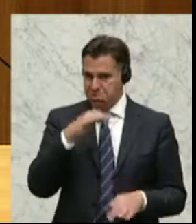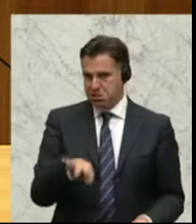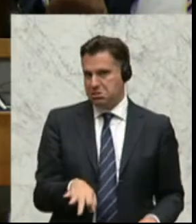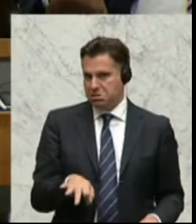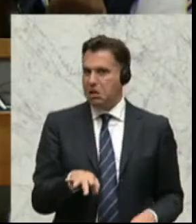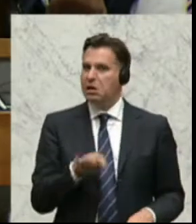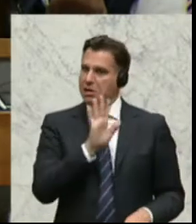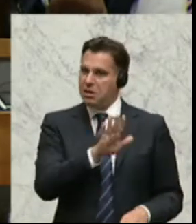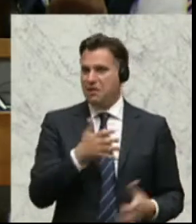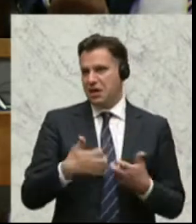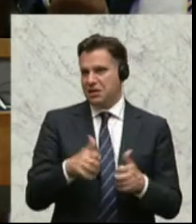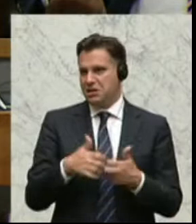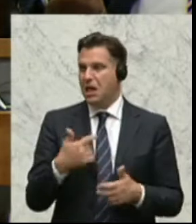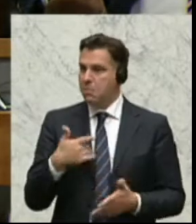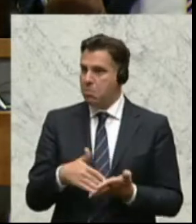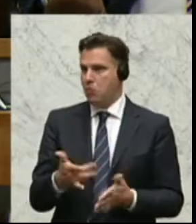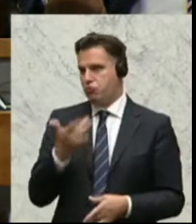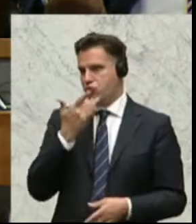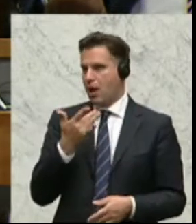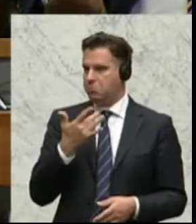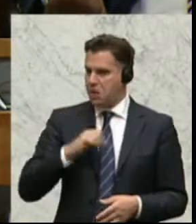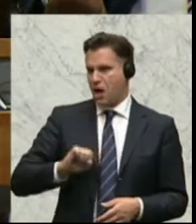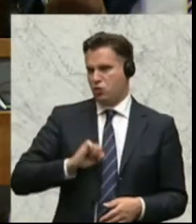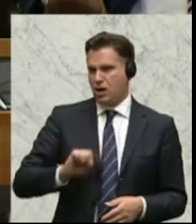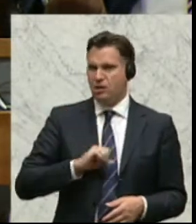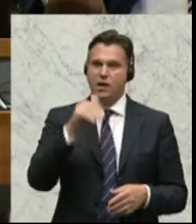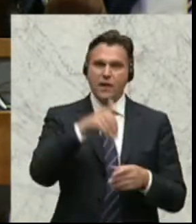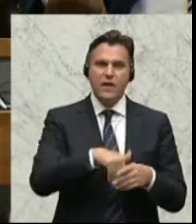weil realistisch und wahr sind Sie keinesfalls.